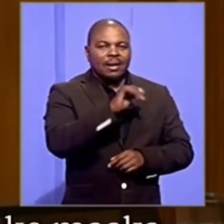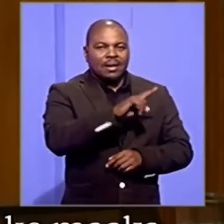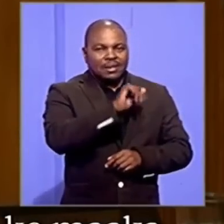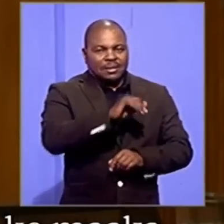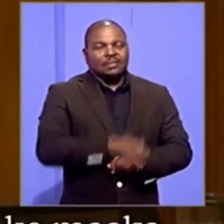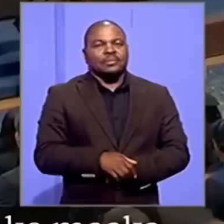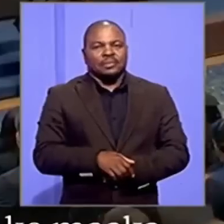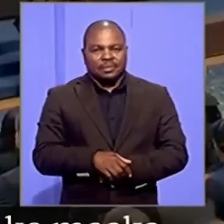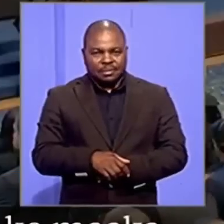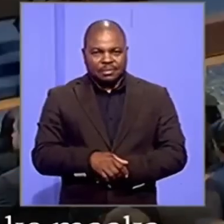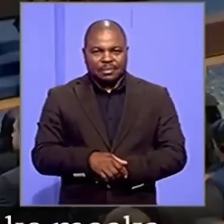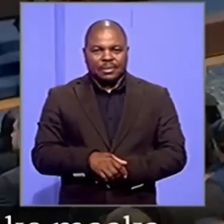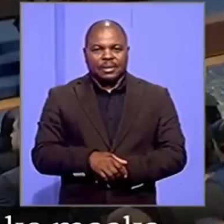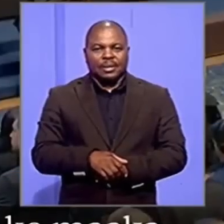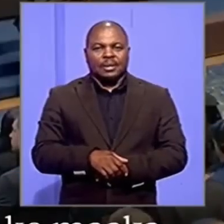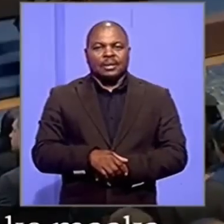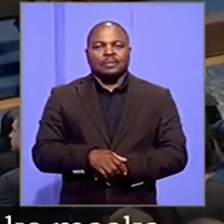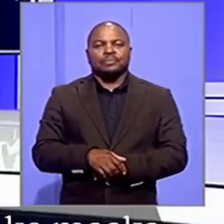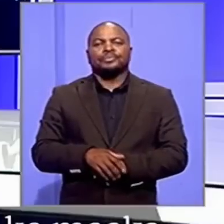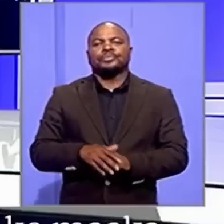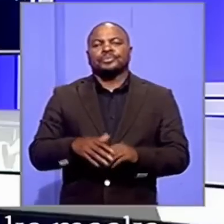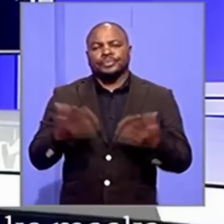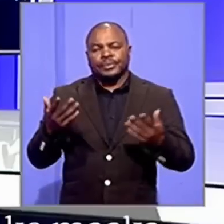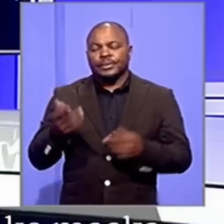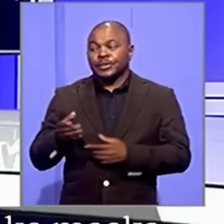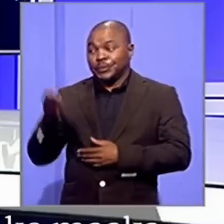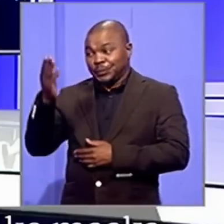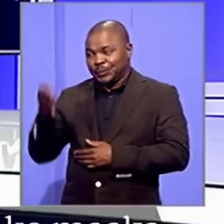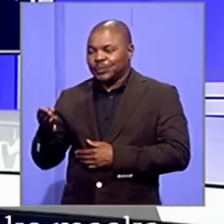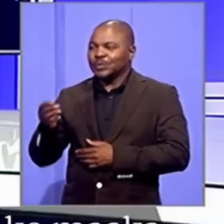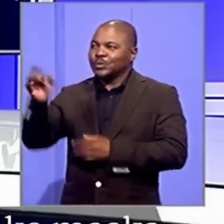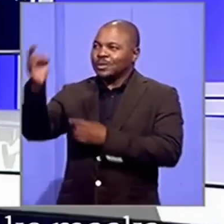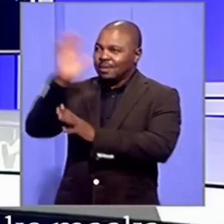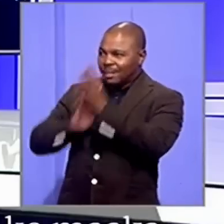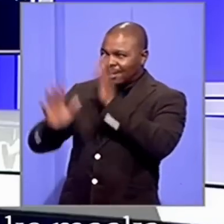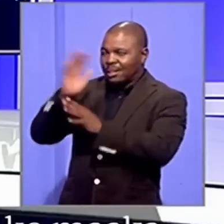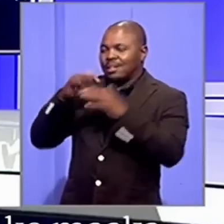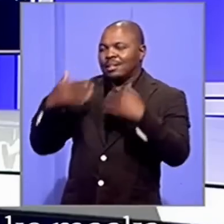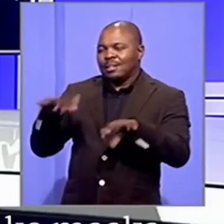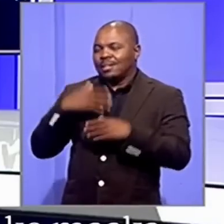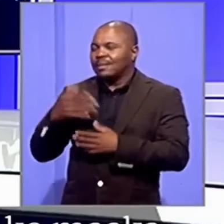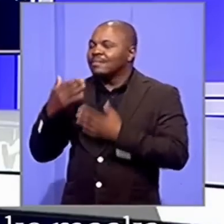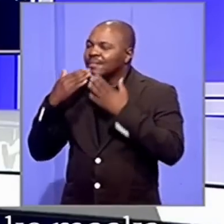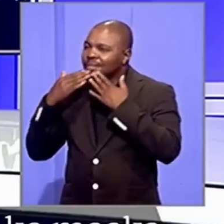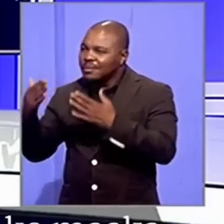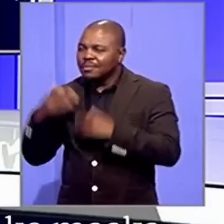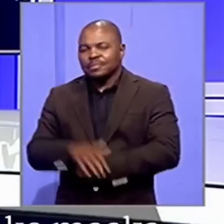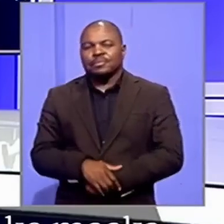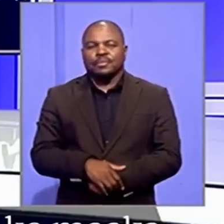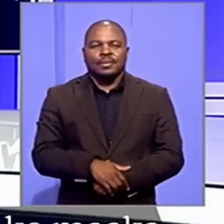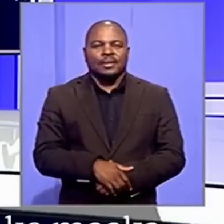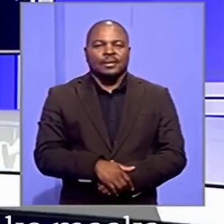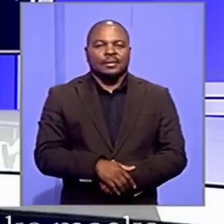fele moya wa tshwaro Sophie re leboga tshedimošo ya lena ka mehla ya